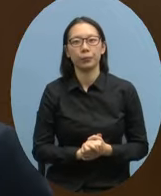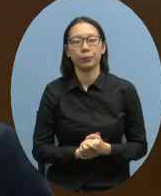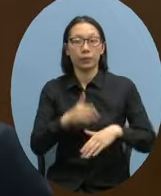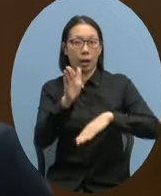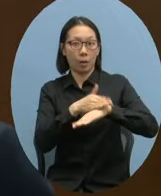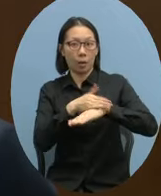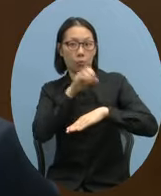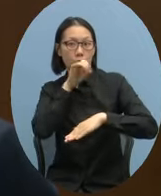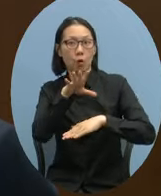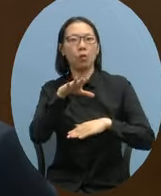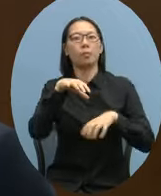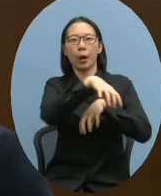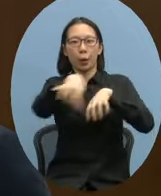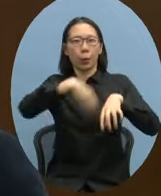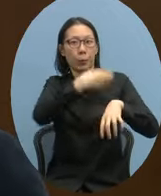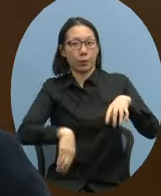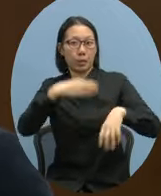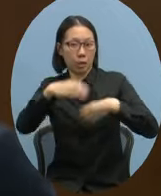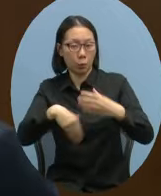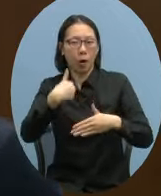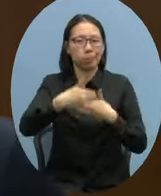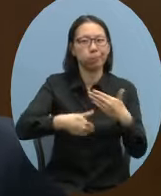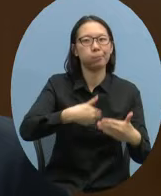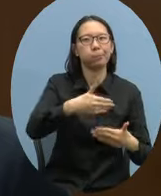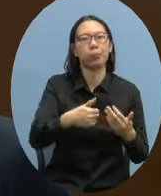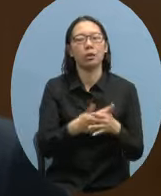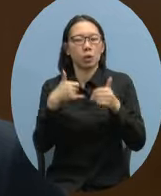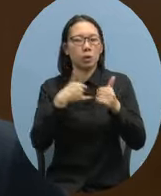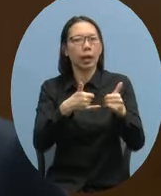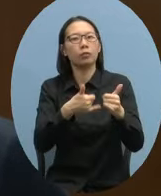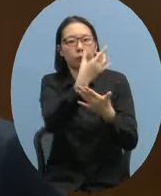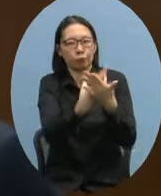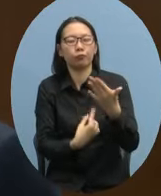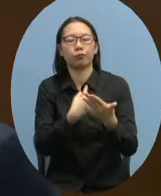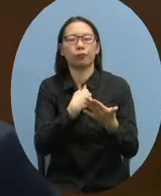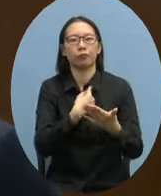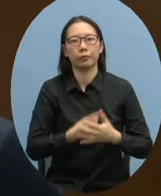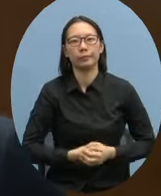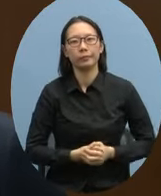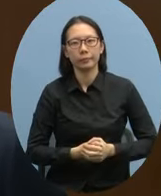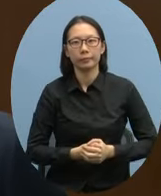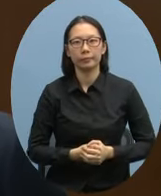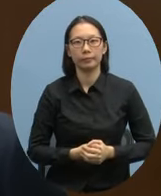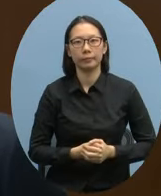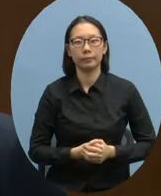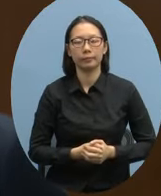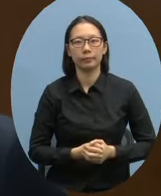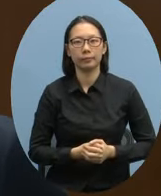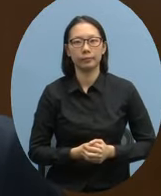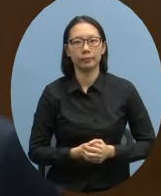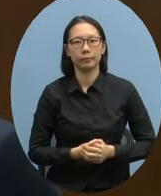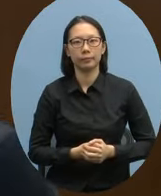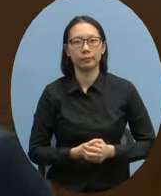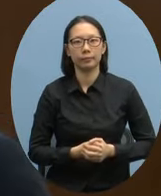咧提到咧喺區議會嘅運作咧，其實咧都係要跟翻區議會條例。咁所以咧無論係佢哋